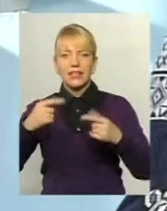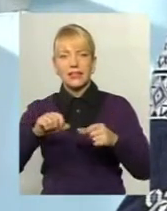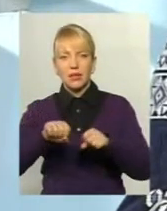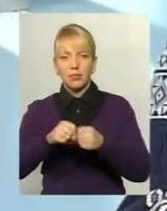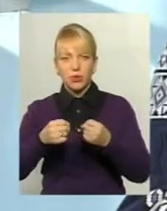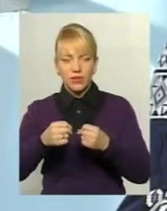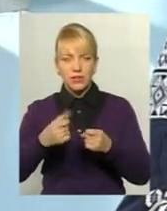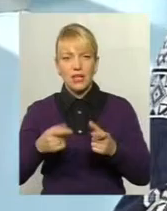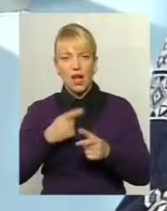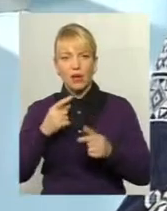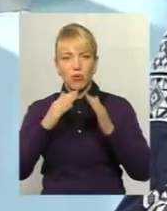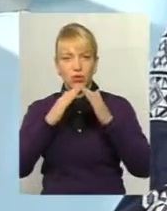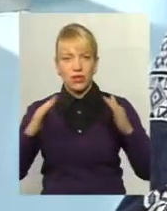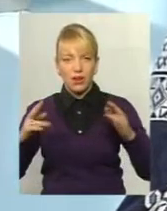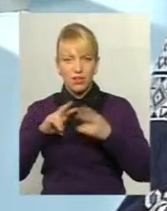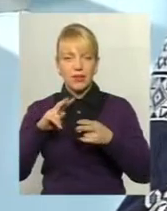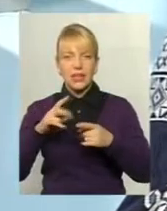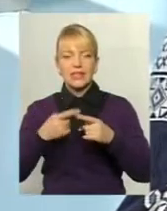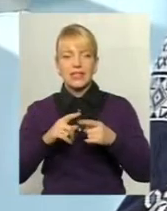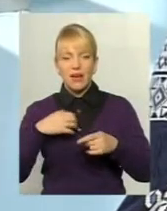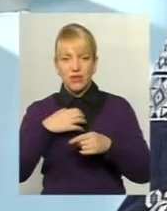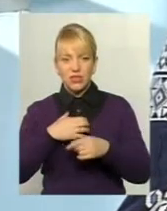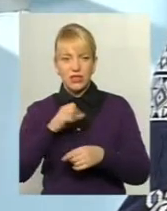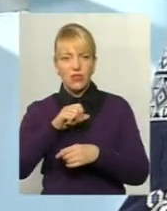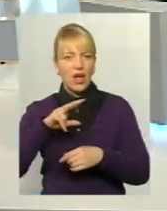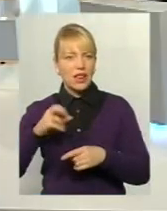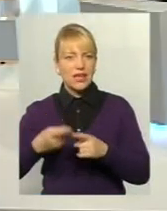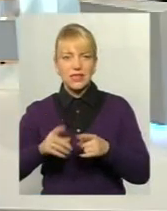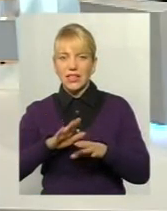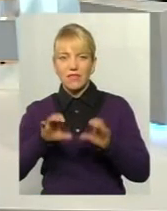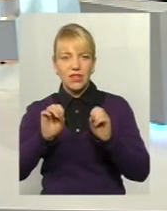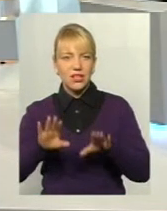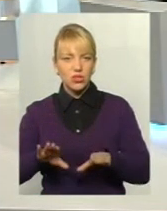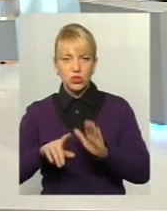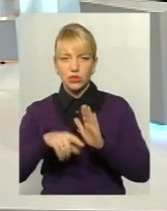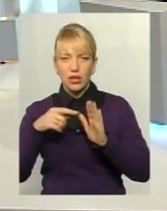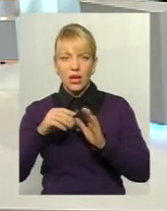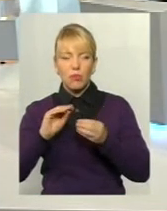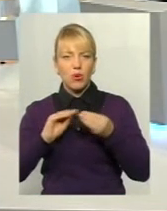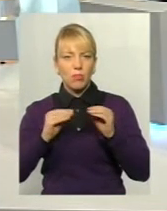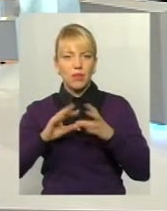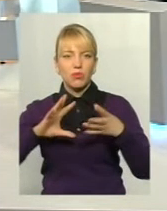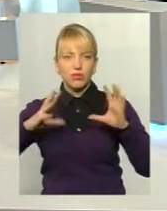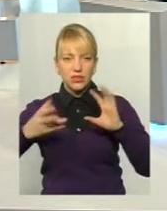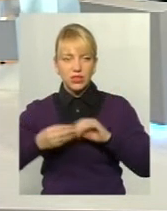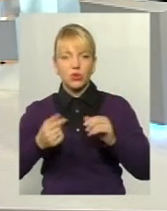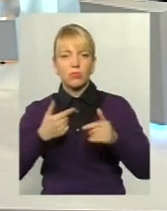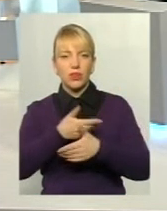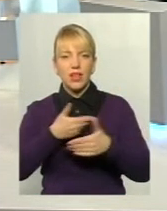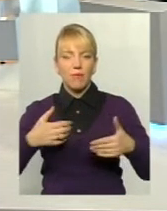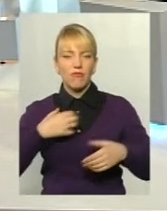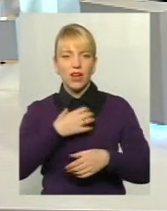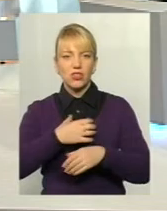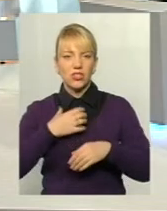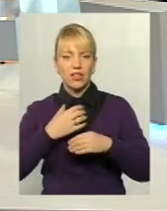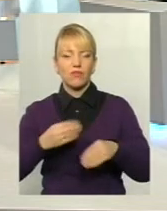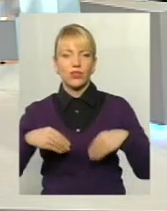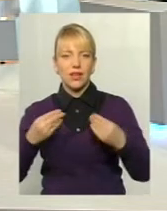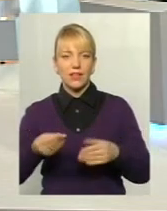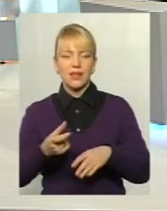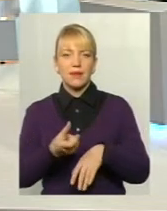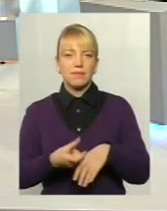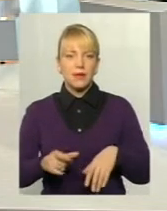дах. Це, безумовно, важливі речі, але вони не вирішують проблему в цілому. Нам важливо дати